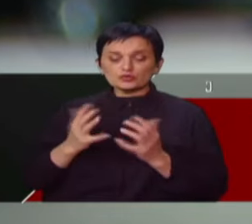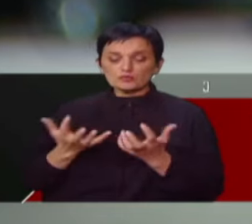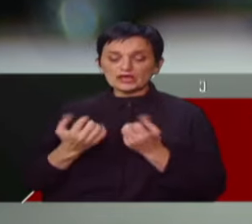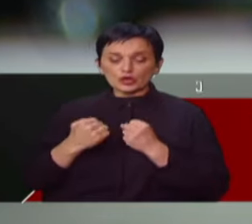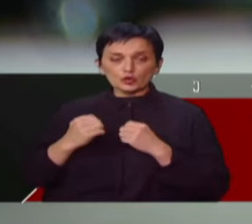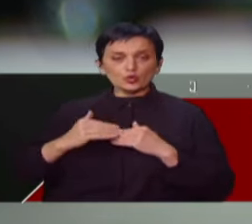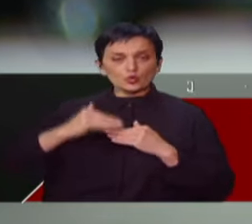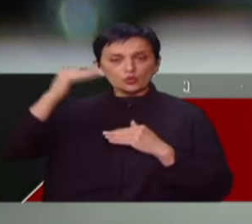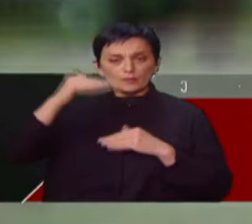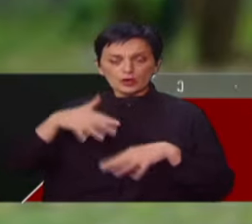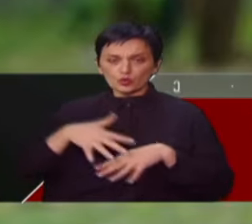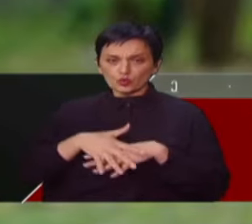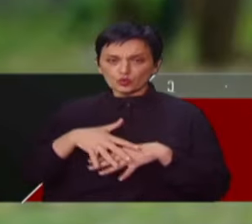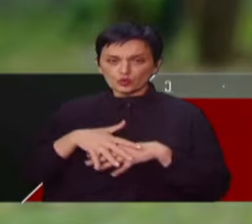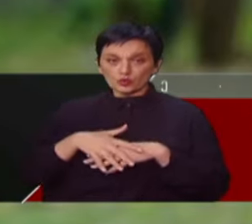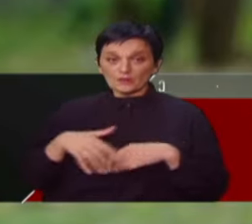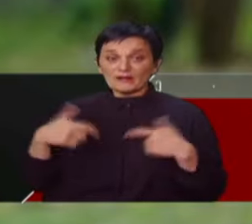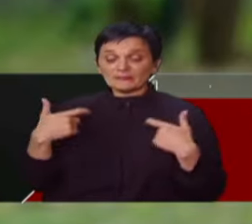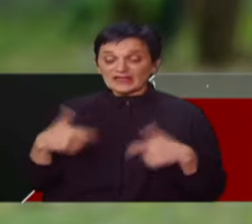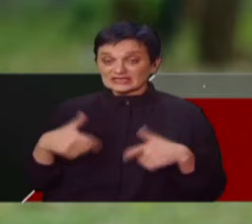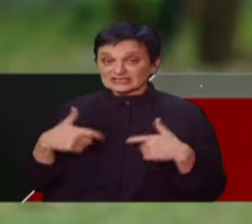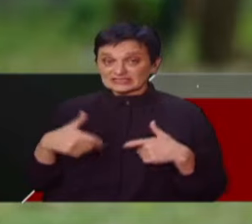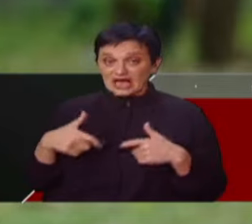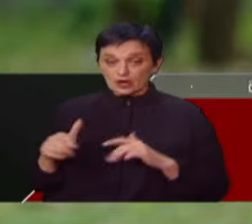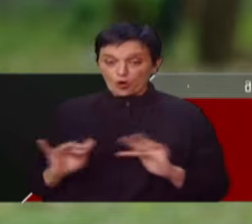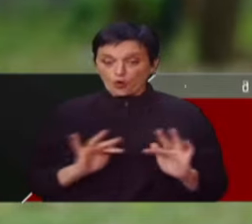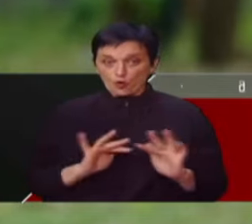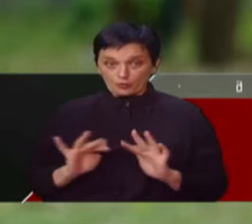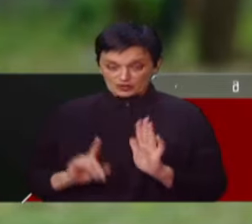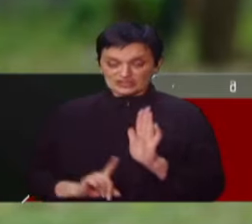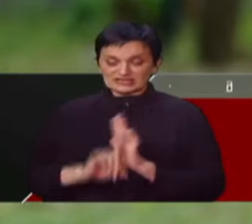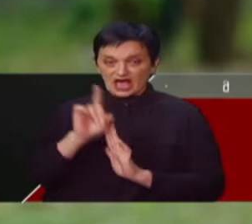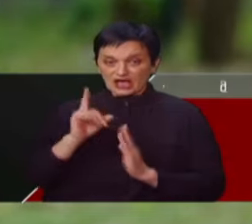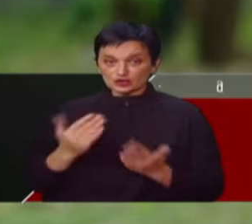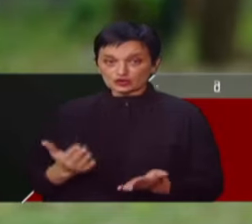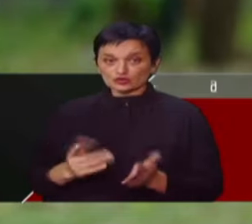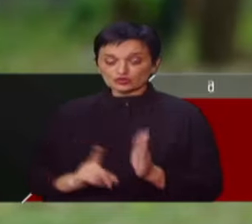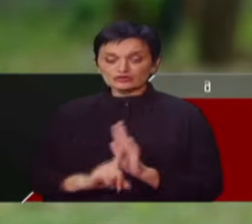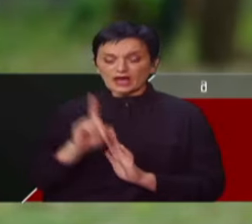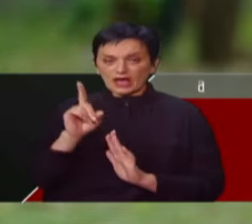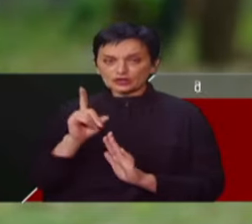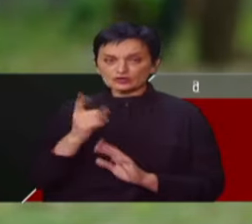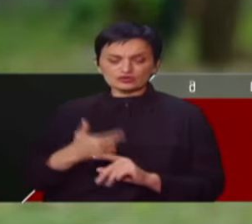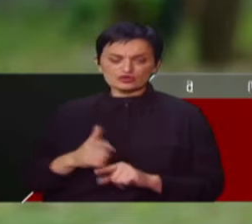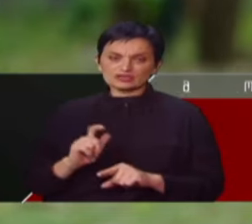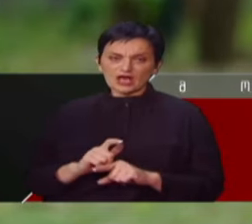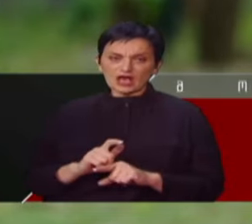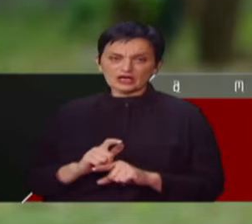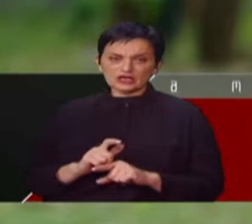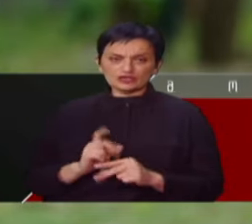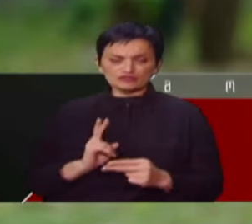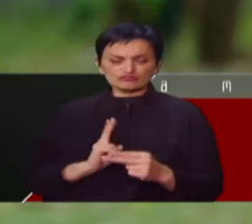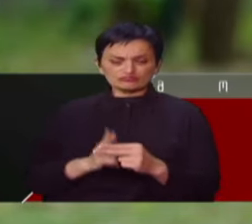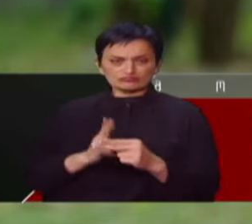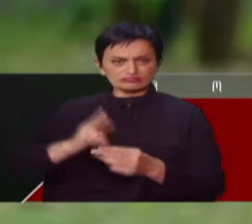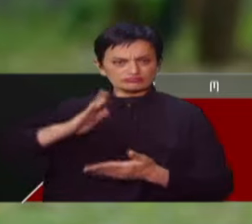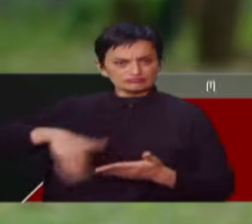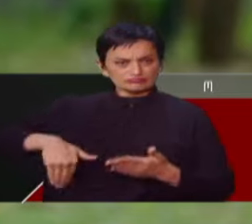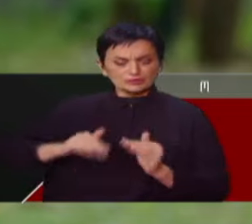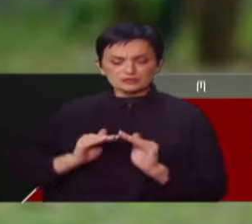უმაღლესი ქულები. საგამოცდო პროცესიც დაიწყო. დაიწყო ძალიან შეუფერხებლად, ძალიან